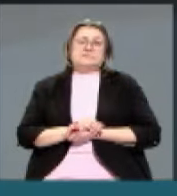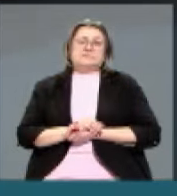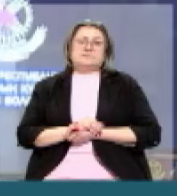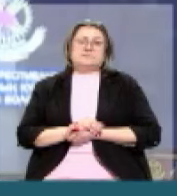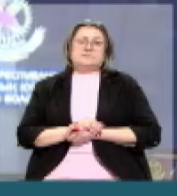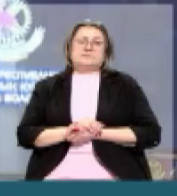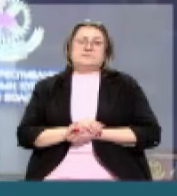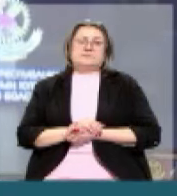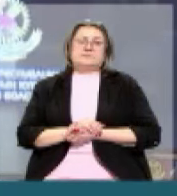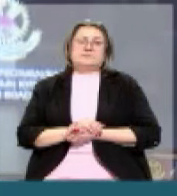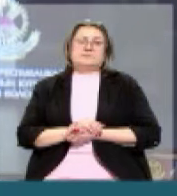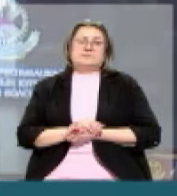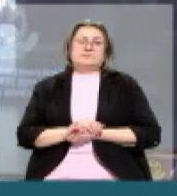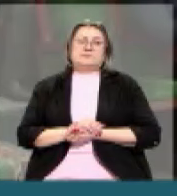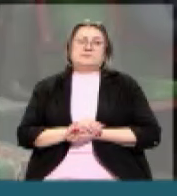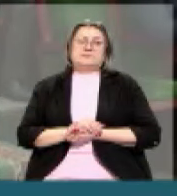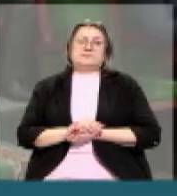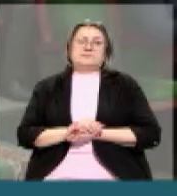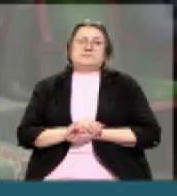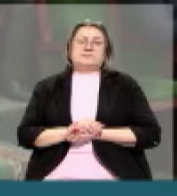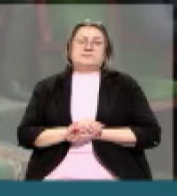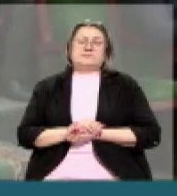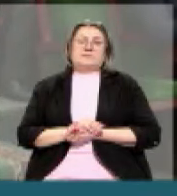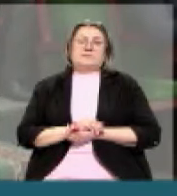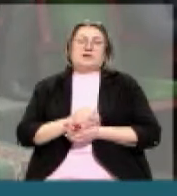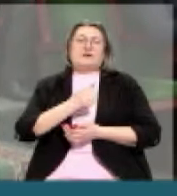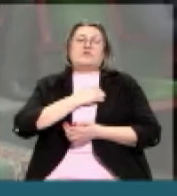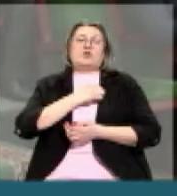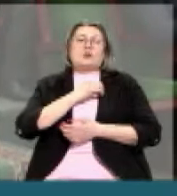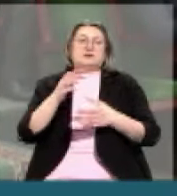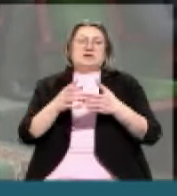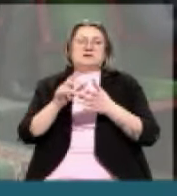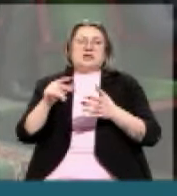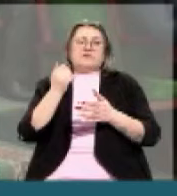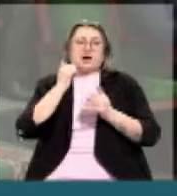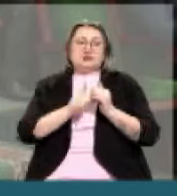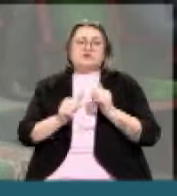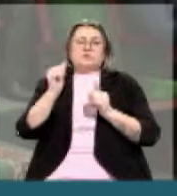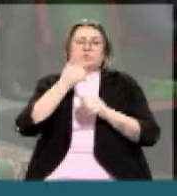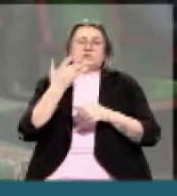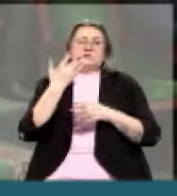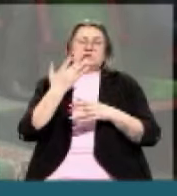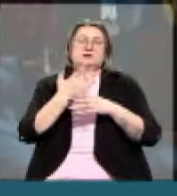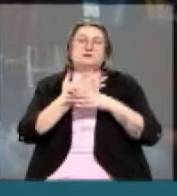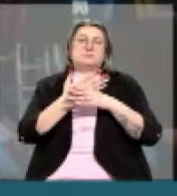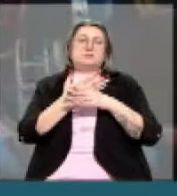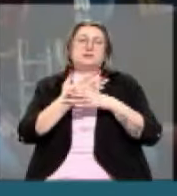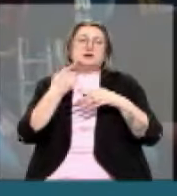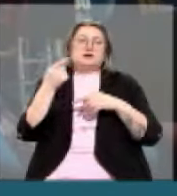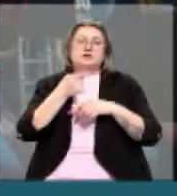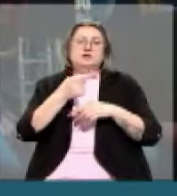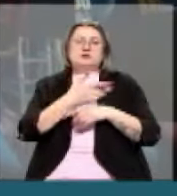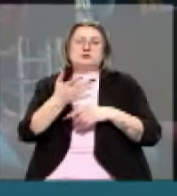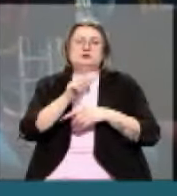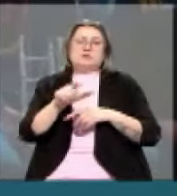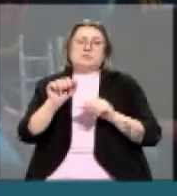жұрт дегенде жүгініп қызмет етуге әрдайым дайымыз. Ұлттық ұлан әскери қызметшілері жыл сайын мыңдаған тұрғынға көмек көрсетіп, ерге тән